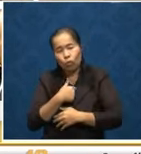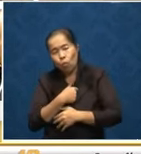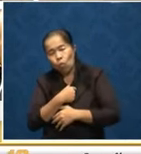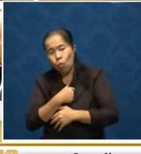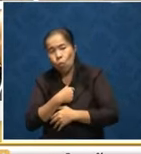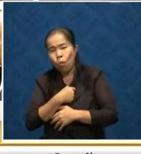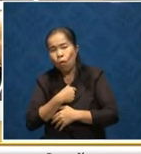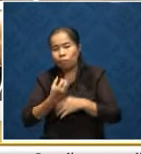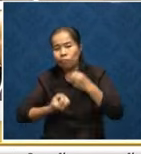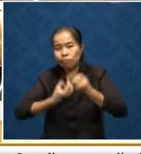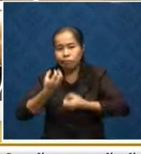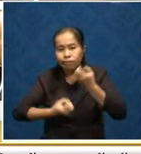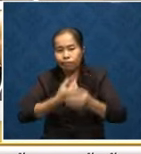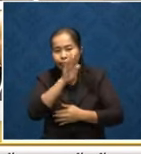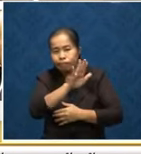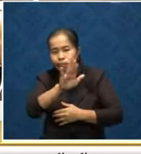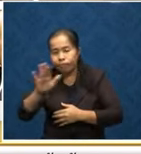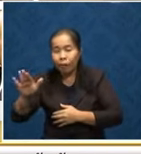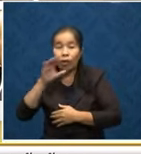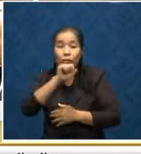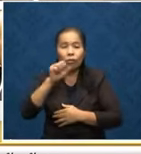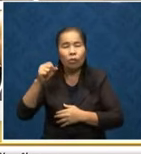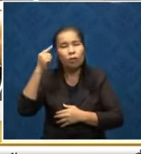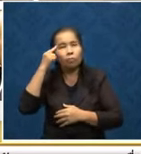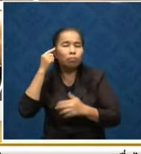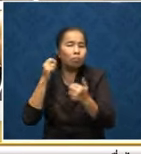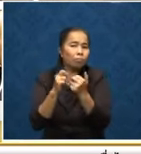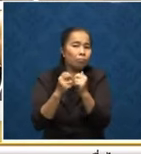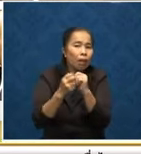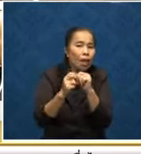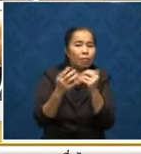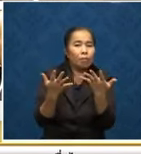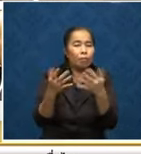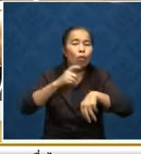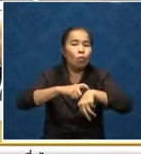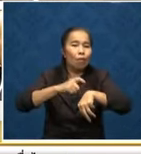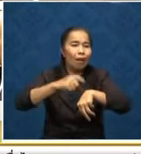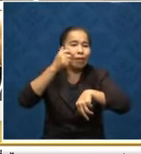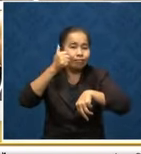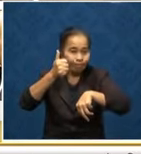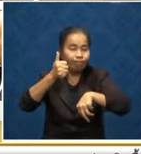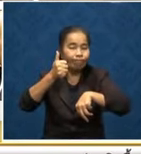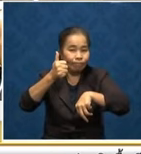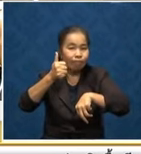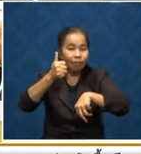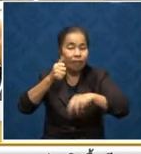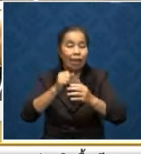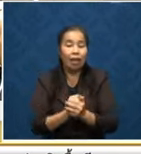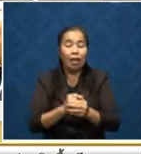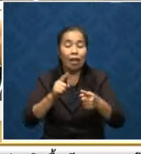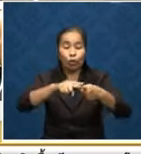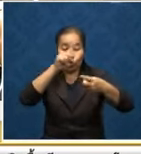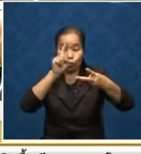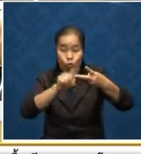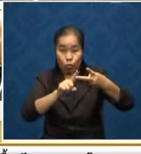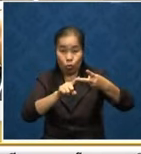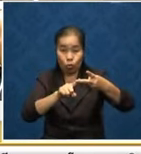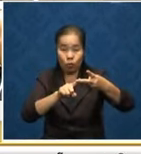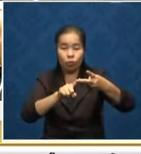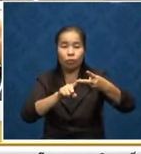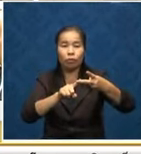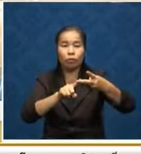สมาชิกนะครับก็น่าจะไม่มีประเด็นปัญหาที่เป็นข้อขัดแย้งในเรื่องเวลาเริ่มต้นนะครับในส่วนที่2ที่ผมเสนอก็คือจะ